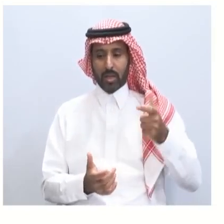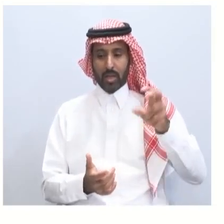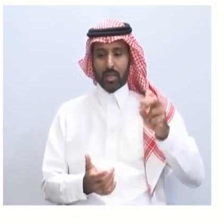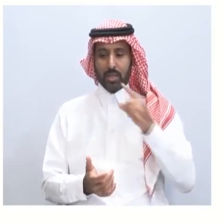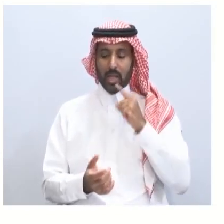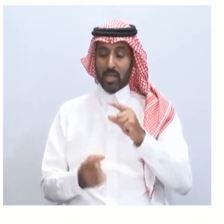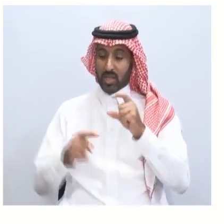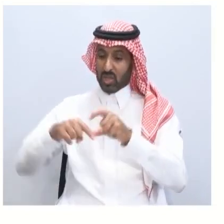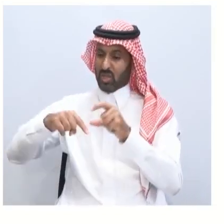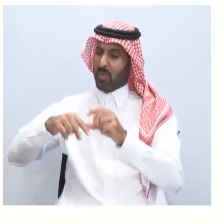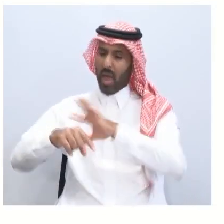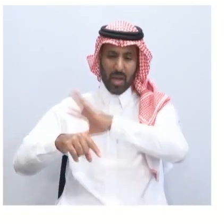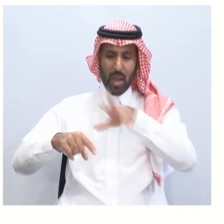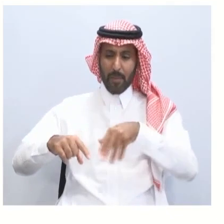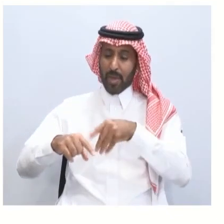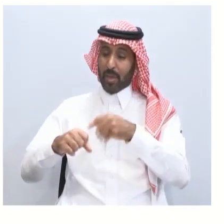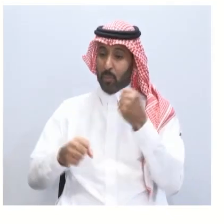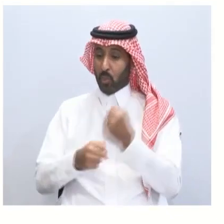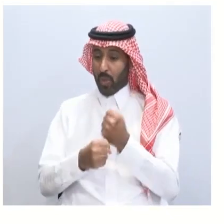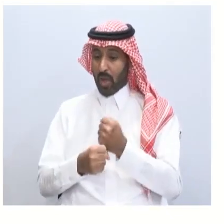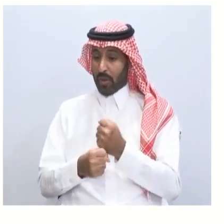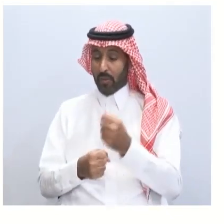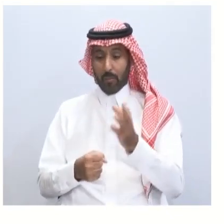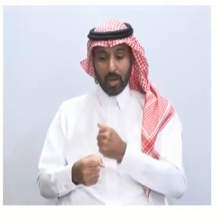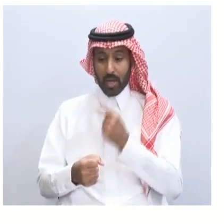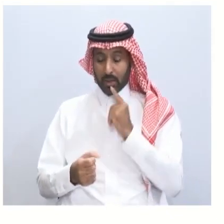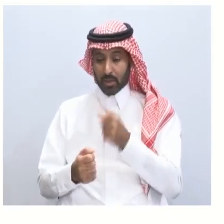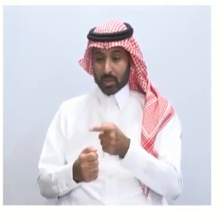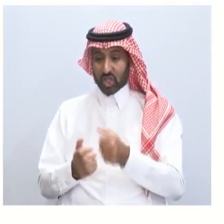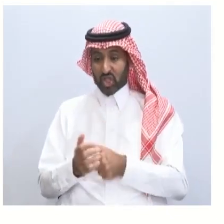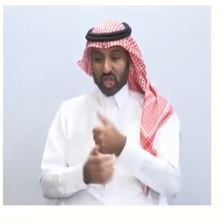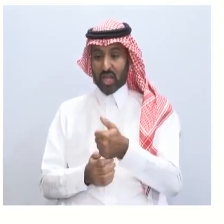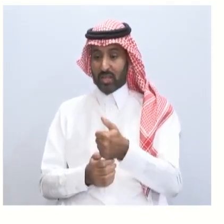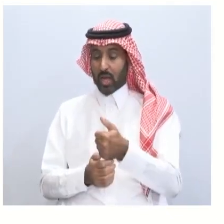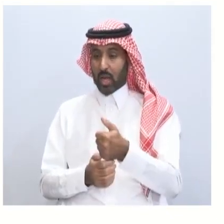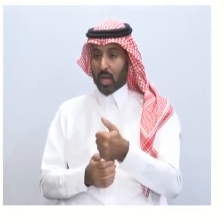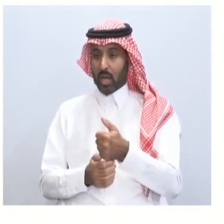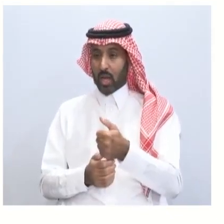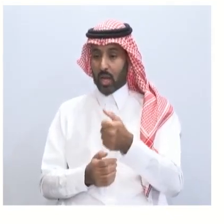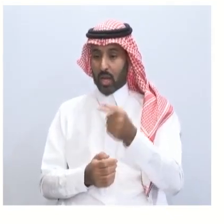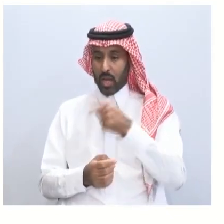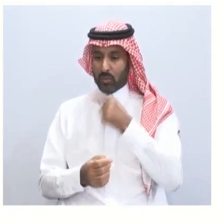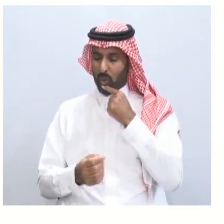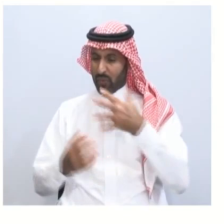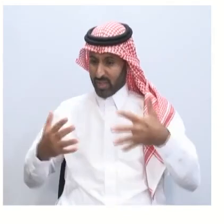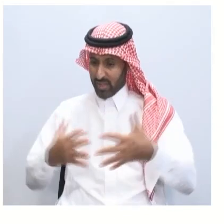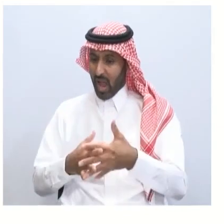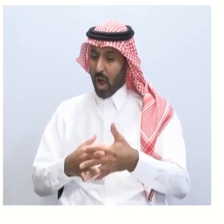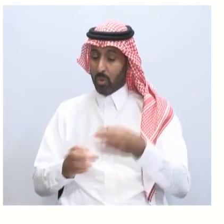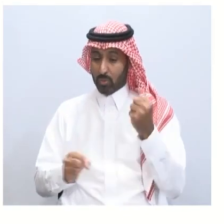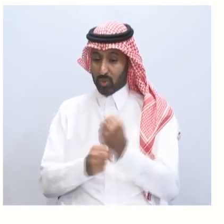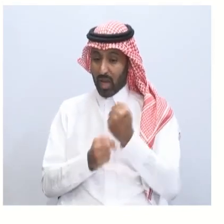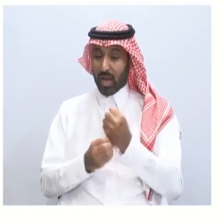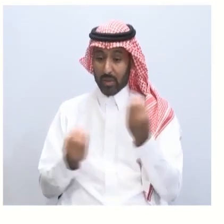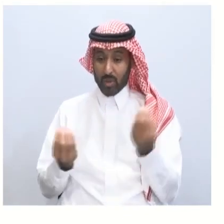نسبه كبيره من الانشطه لا نستطيع انجازها الا بالتعاون الاخرين